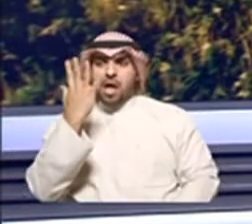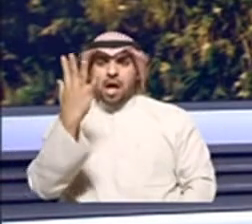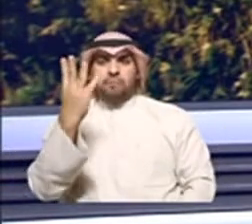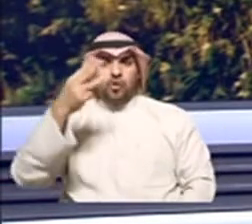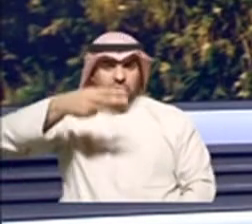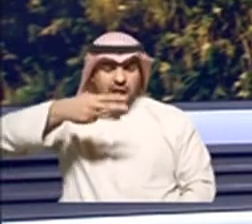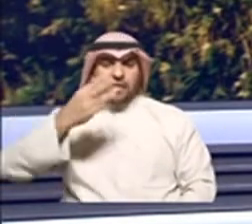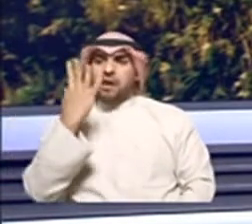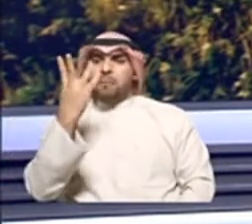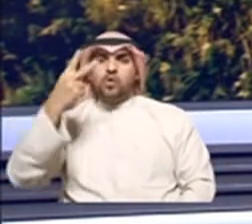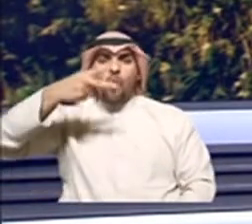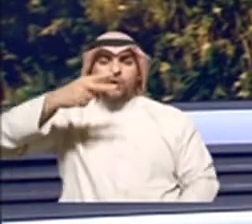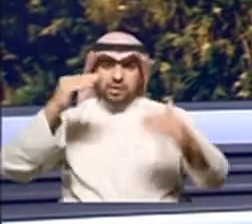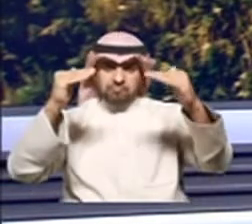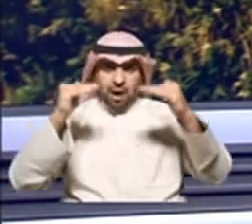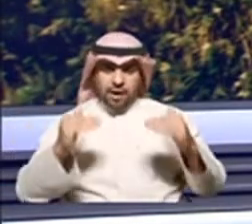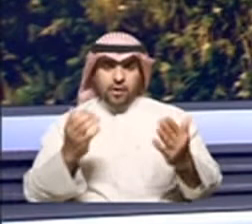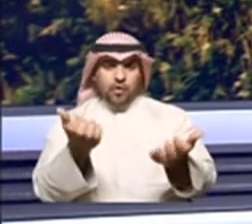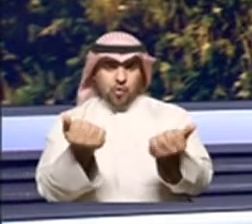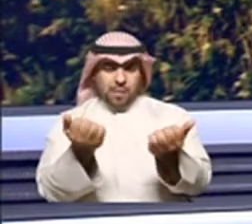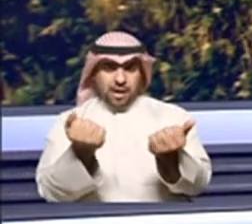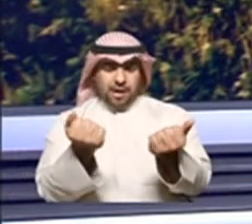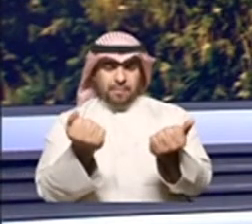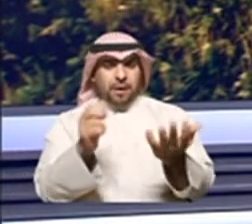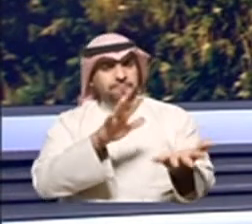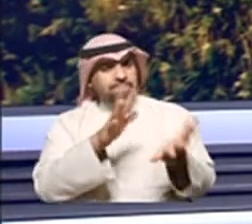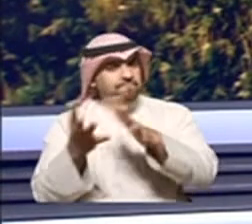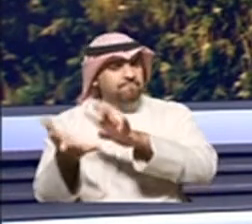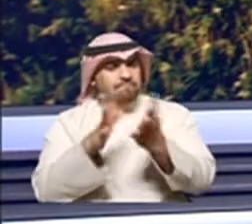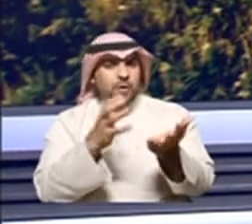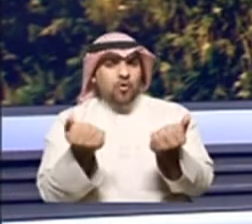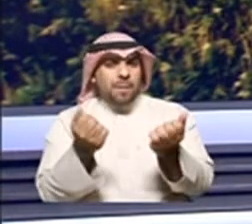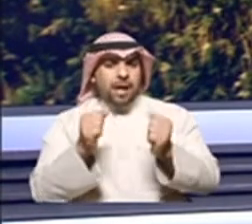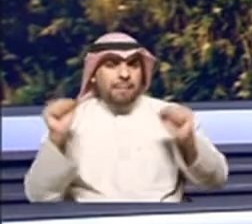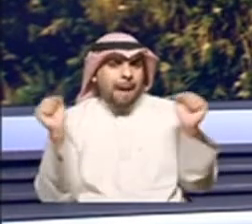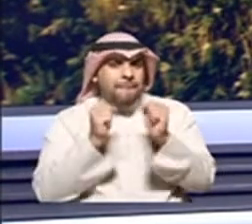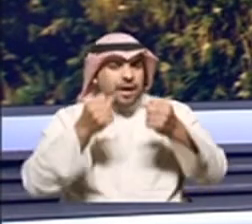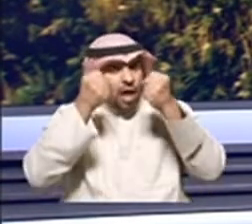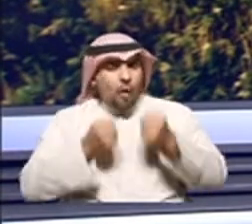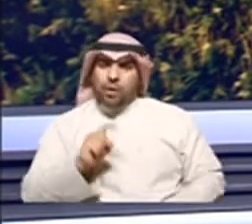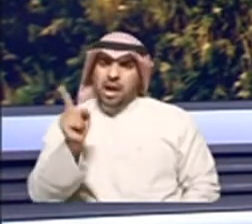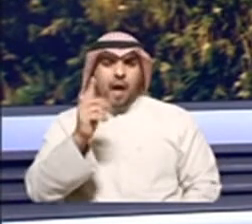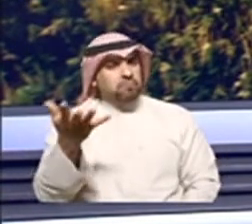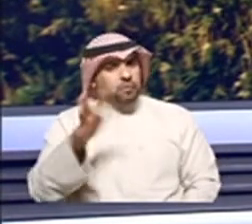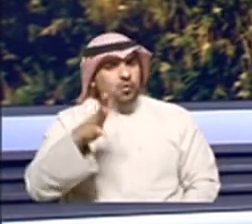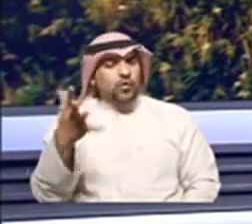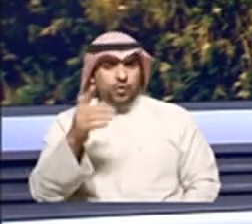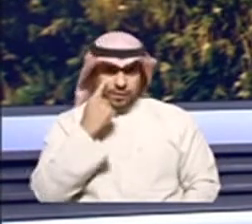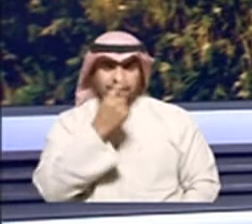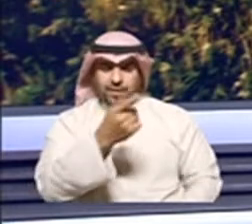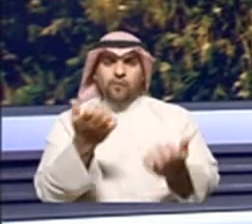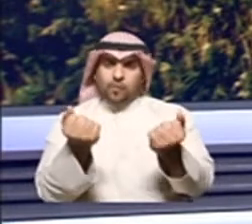درجة مئوية في يوم الأربعاء. راح يكون الأجواء معتدلة، ما راح تكون يعني باردة، لكن اعتدال ملحوظ في درجات الحرارة في يوم